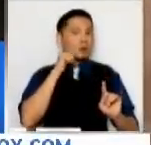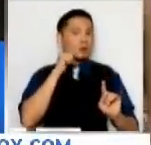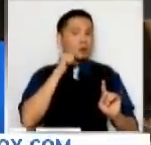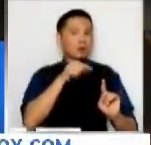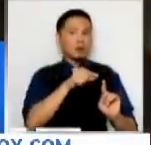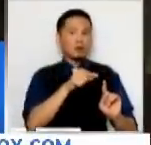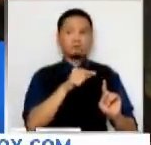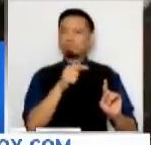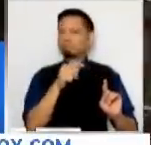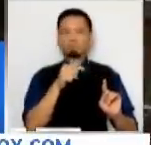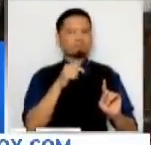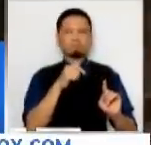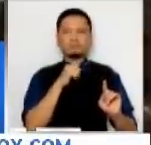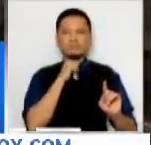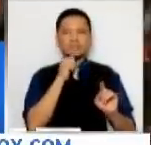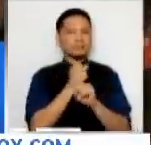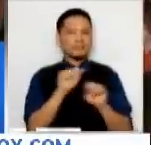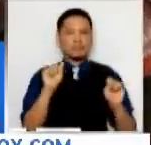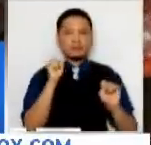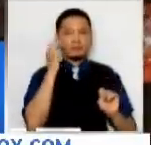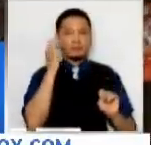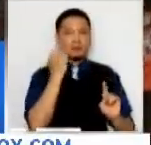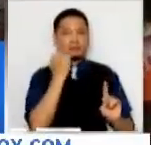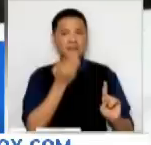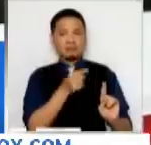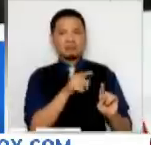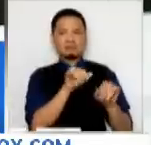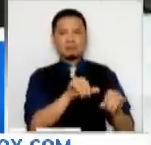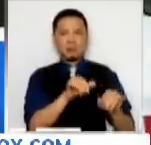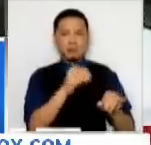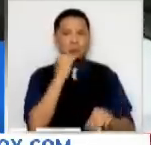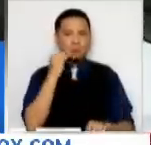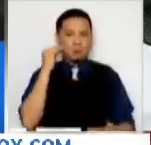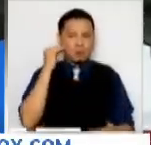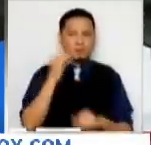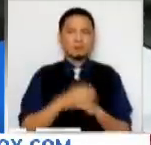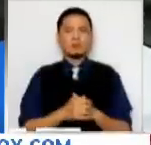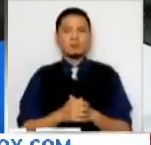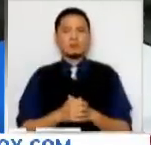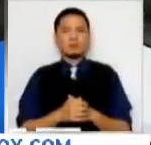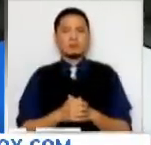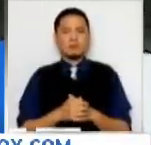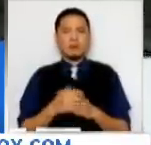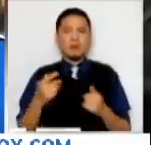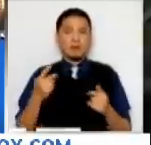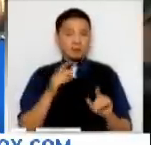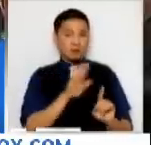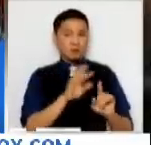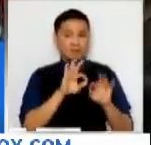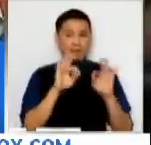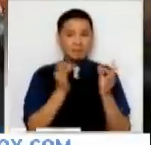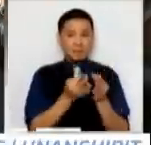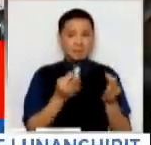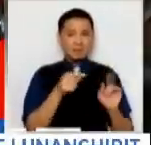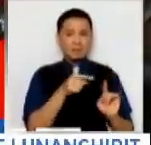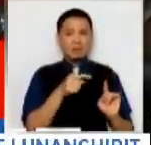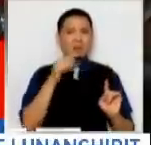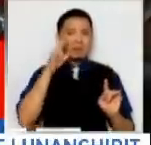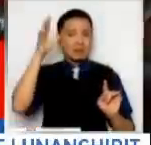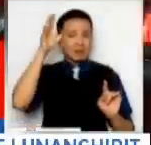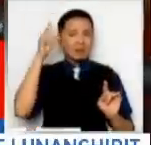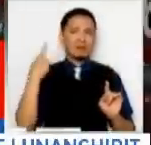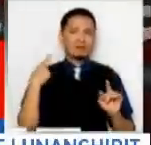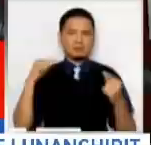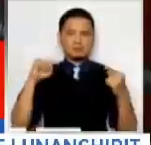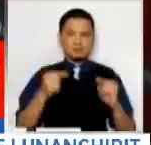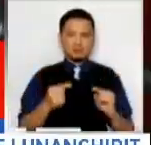Manila, nakatirang pamilya niya sa bahay na pinagmula ng sunog. Nagtamo rin ng mga sugat ang kanyang magulang. Sinubukan talaga balikan, kahit